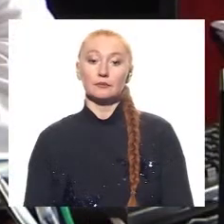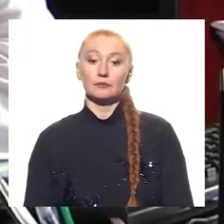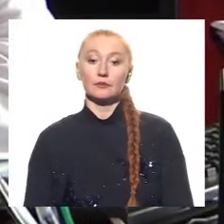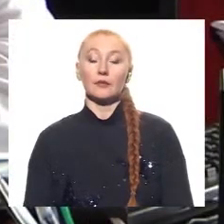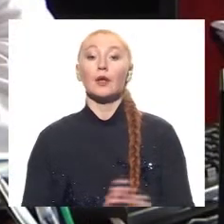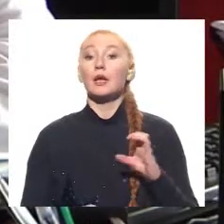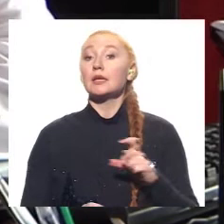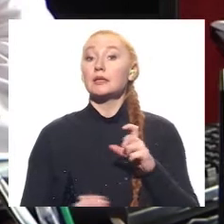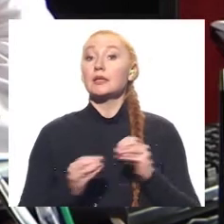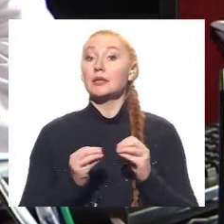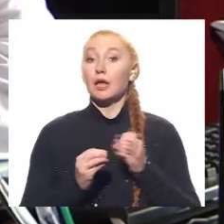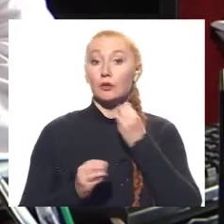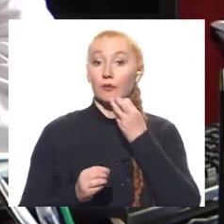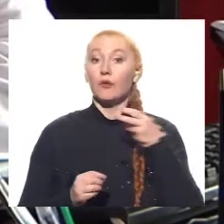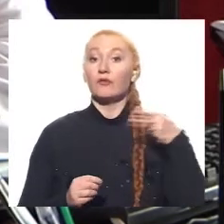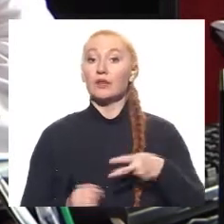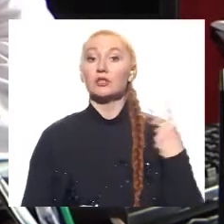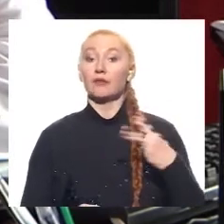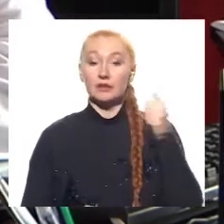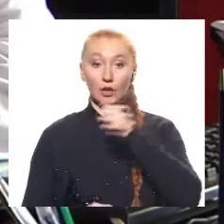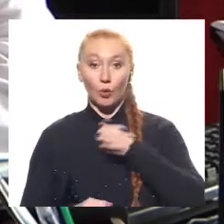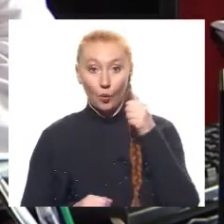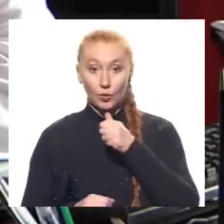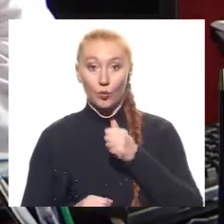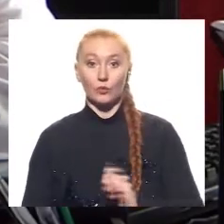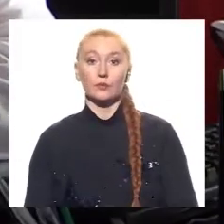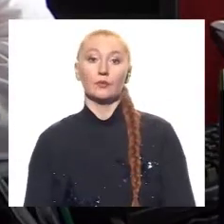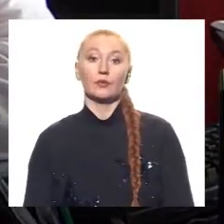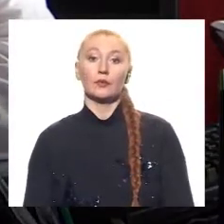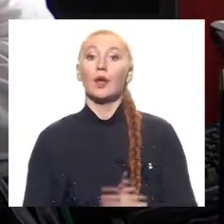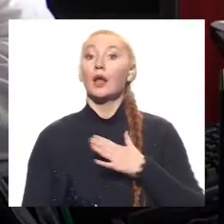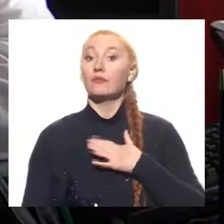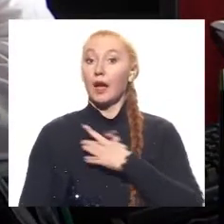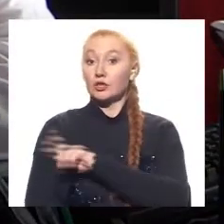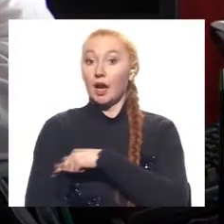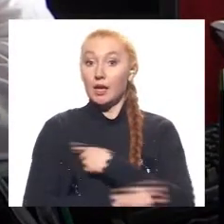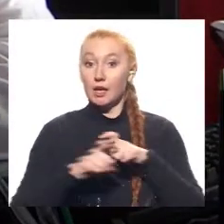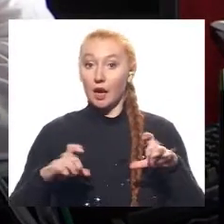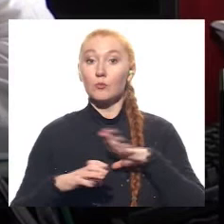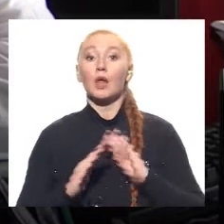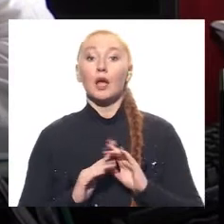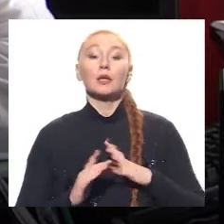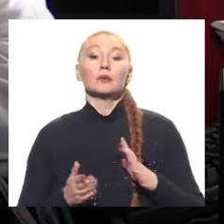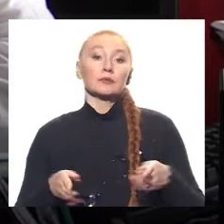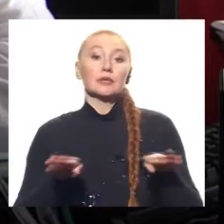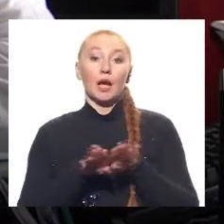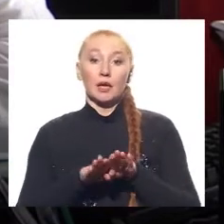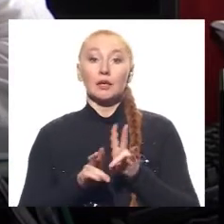З 10 квітня 2020 року наша лікарня була закрита на